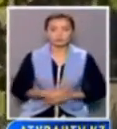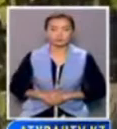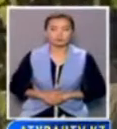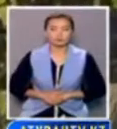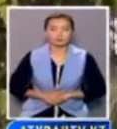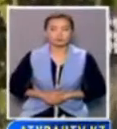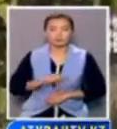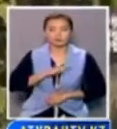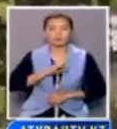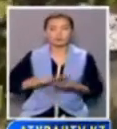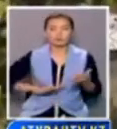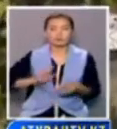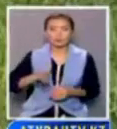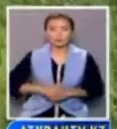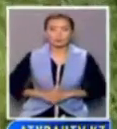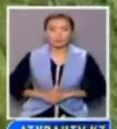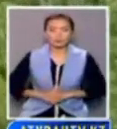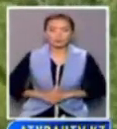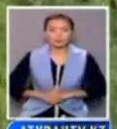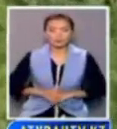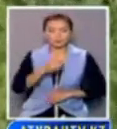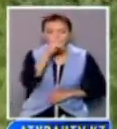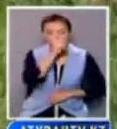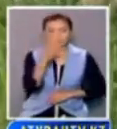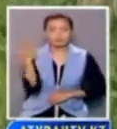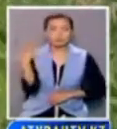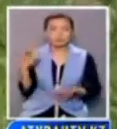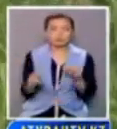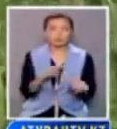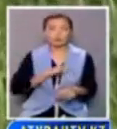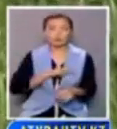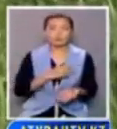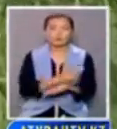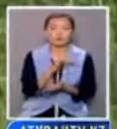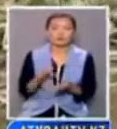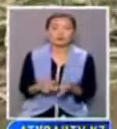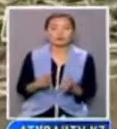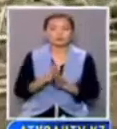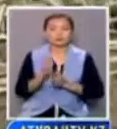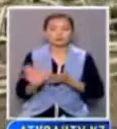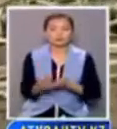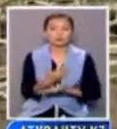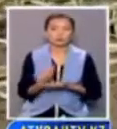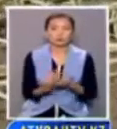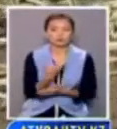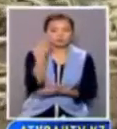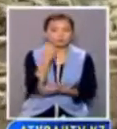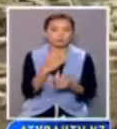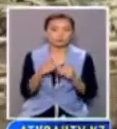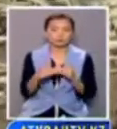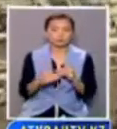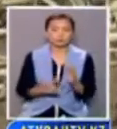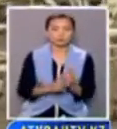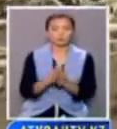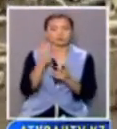работа продолжается то ровно месяц назад были проведены работы по вырубке камыша но влаголюбивое растение быстро